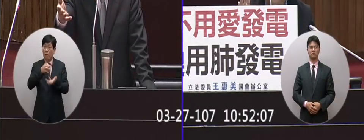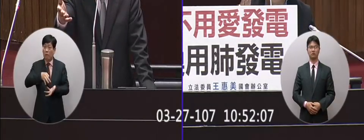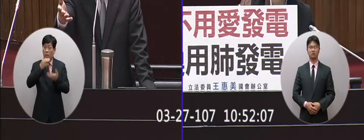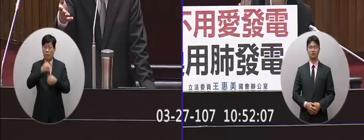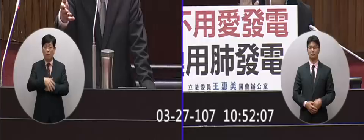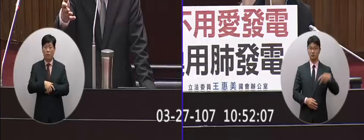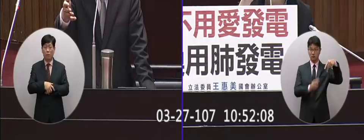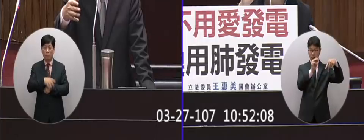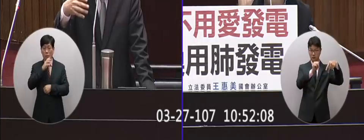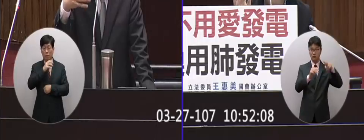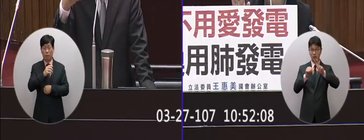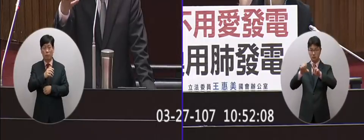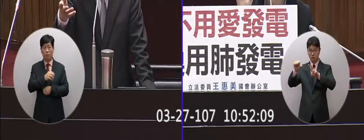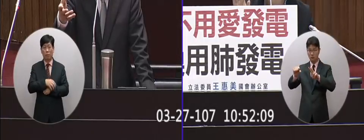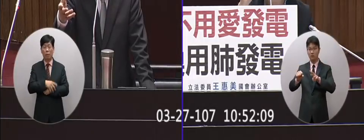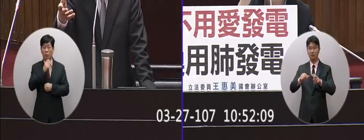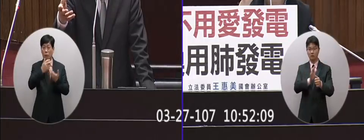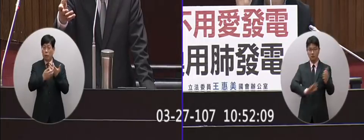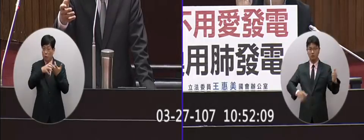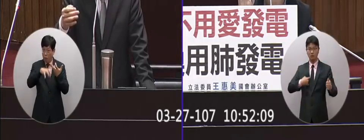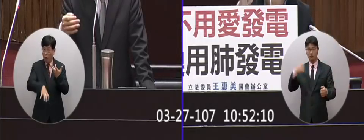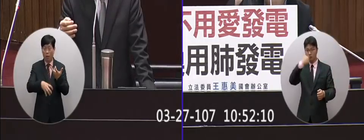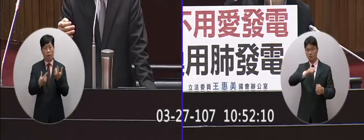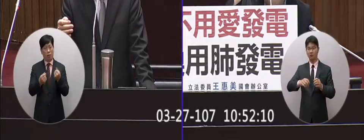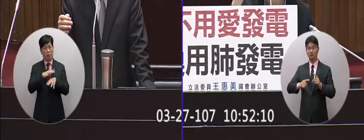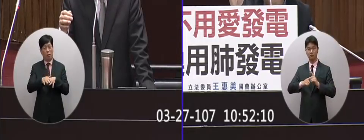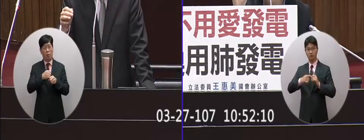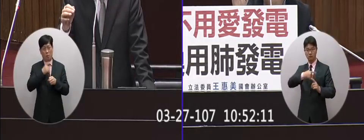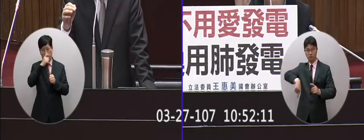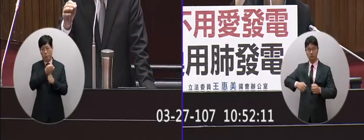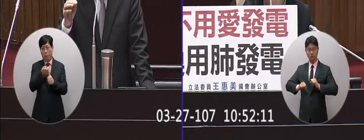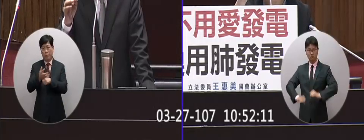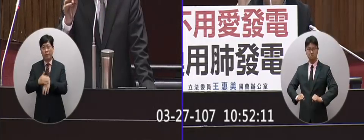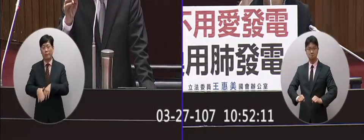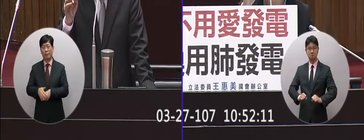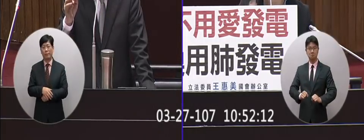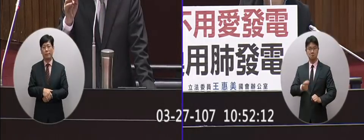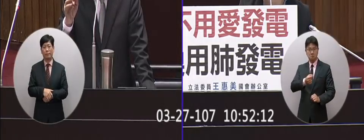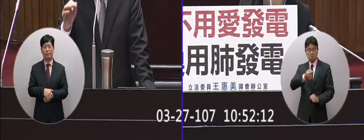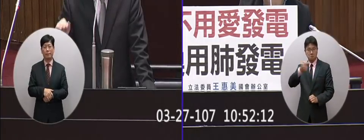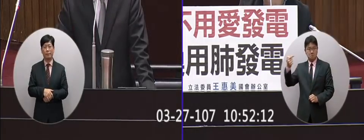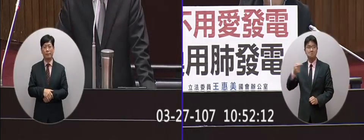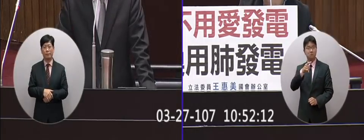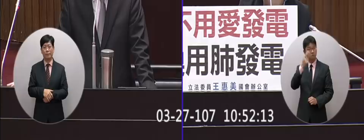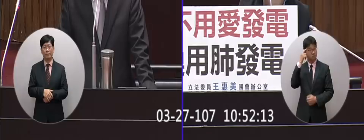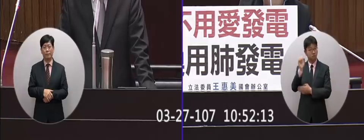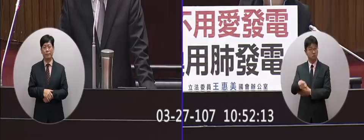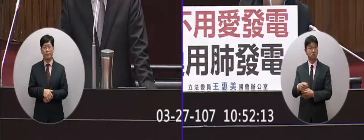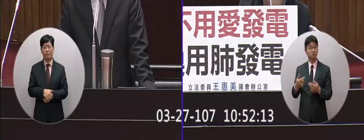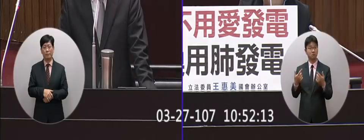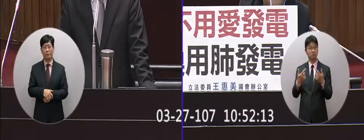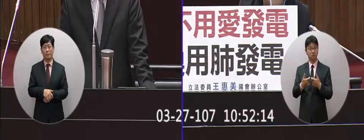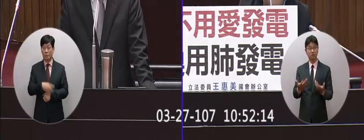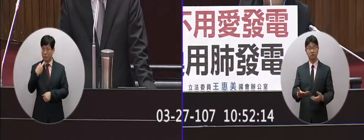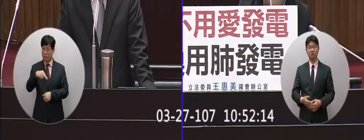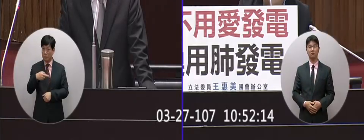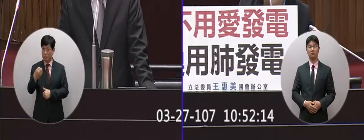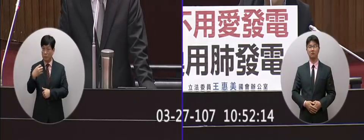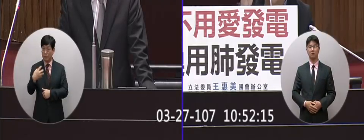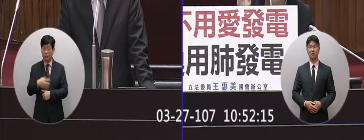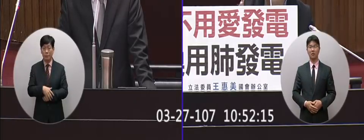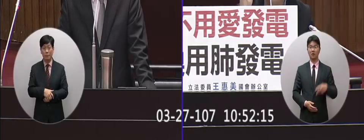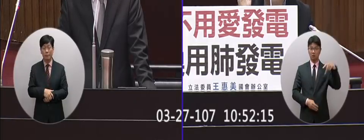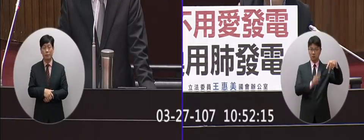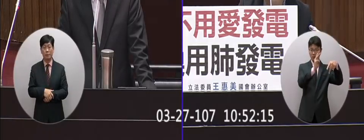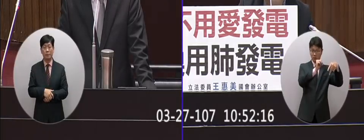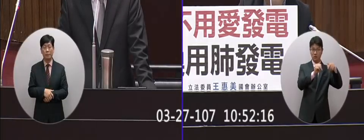刚讲的 PM2.5 对台湾人民的健康影响越来越重、这句话你能认同吗？ 你再 请再说一遍